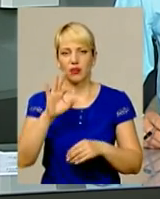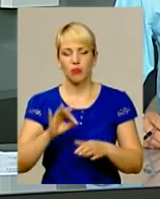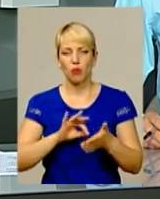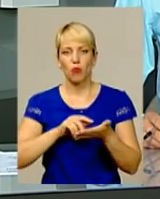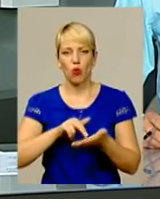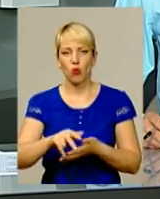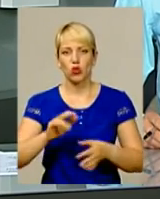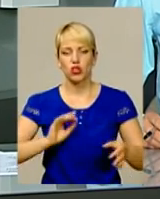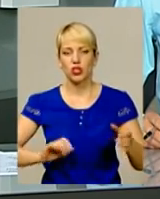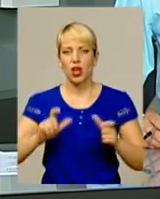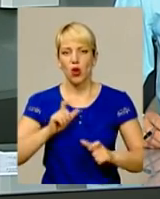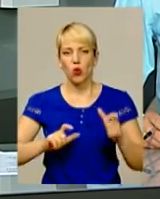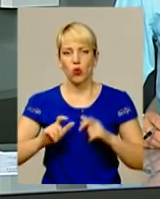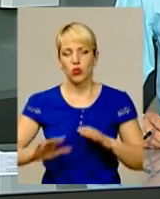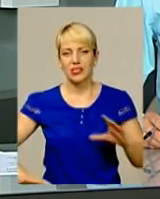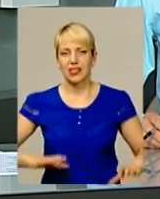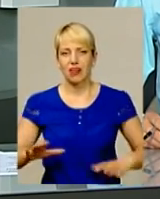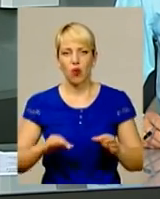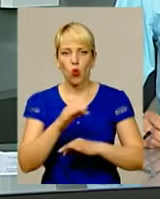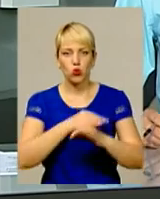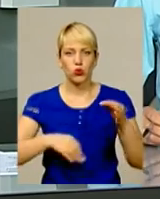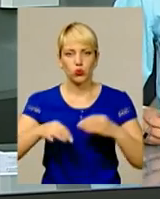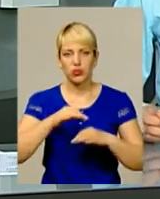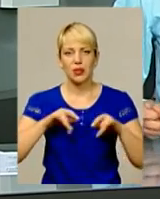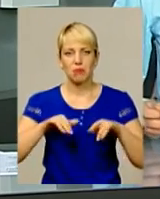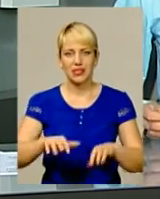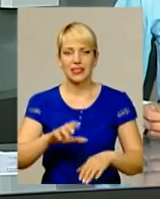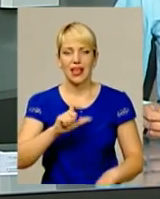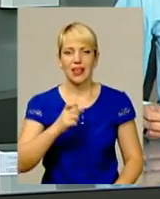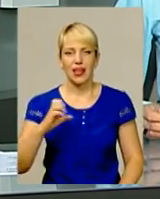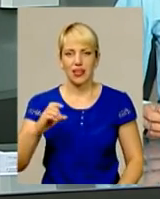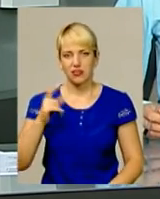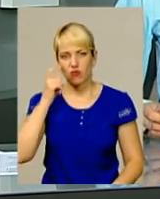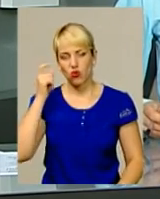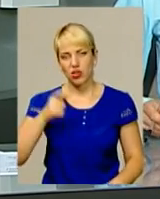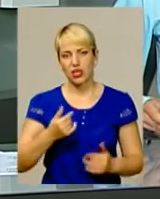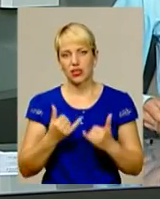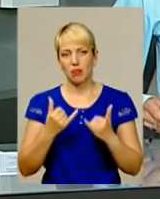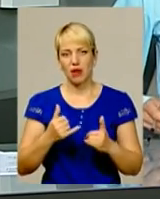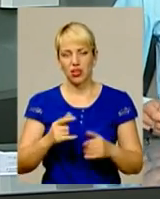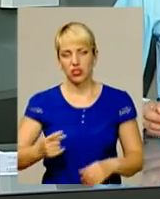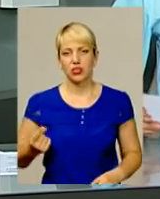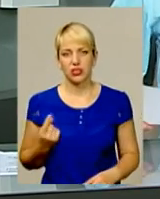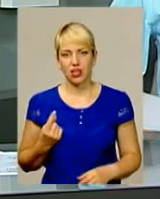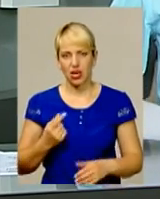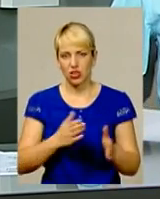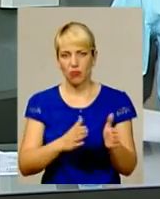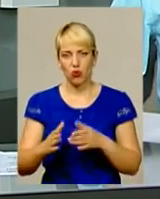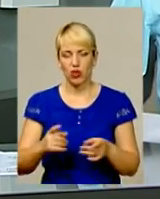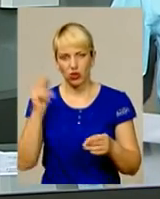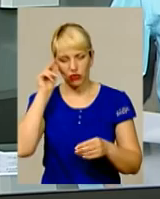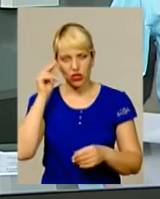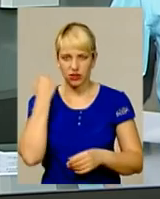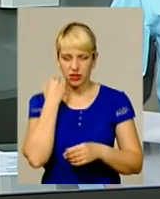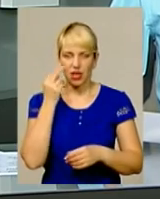проходження курсу тренерів консультативної місії Євросоюзу в Україні. Під час занять тутешні стражі порядку вчилися у британців та